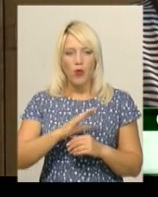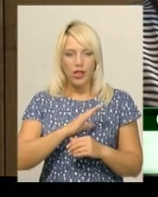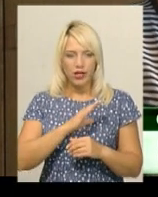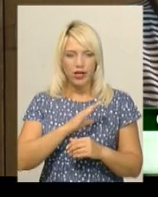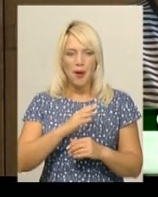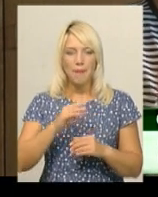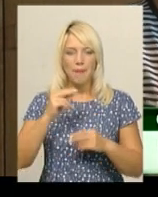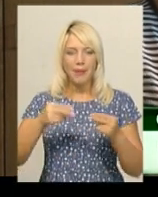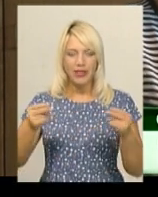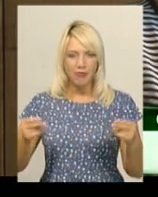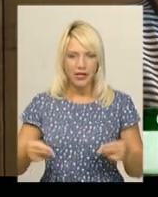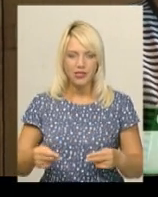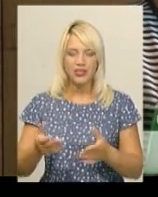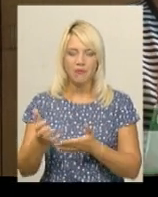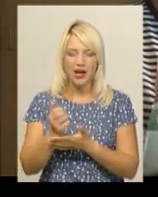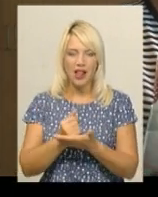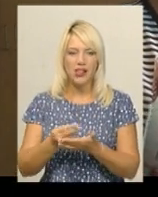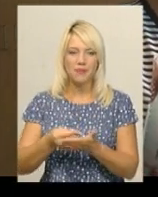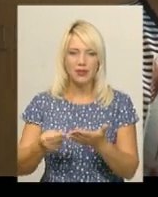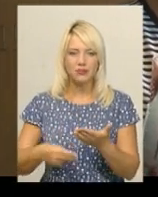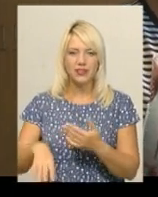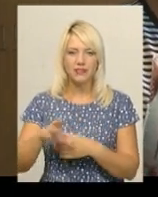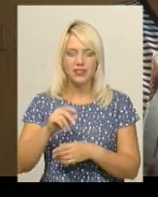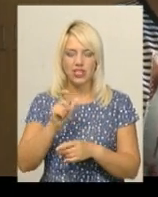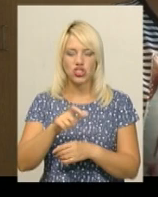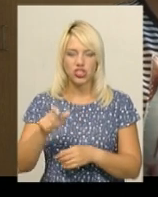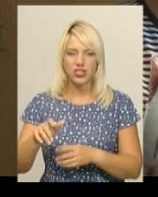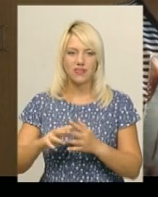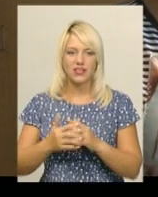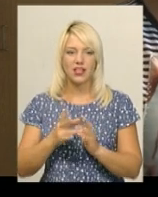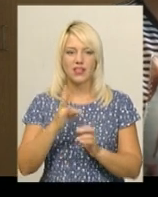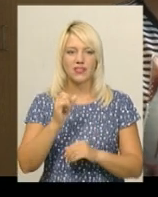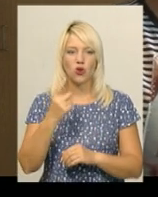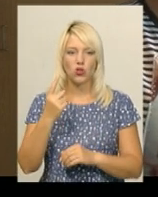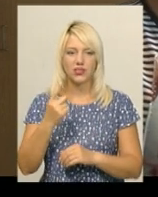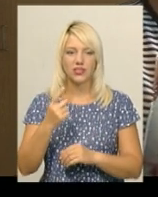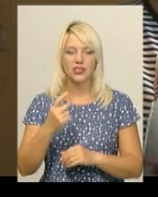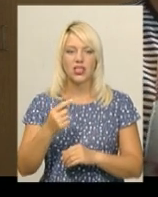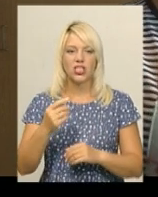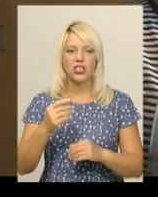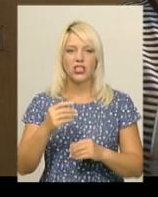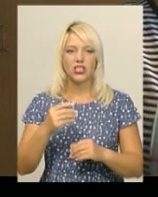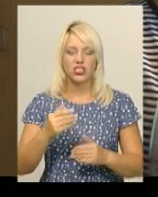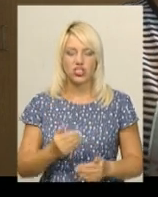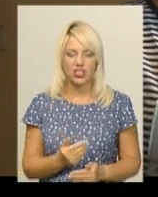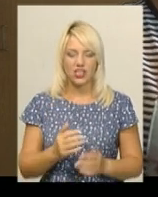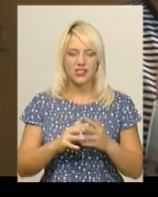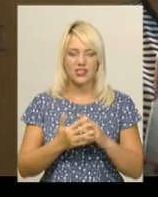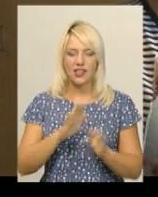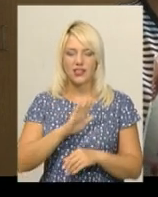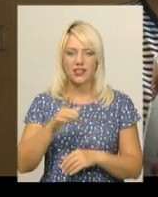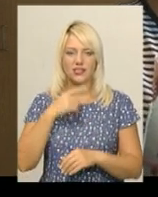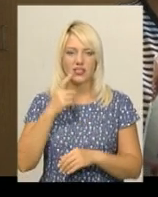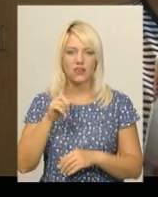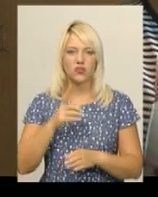були підписи, збирали підписи всіх жителів села, і ні один житель села не сказав про те,